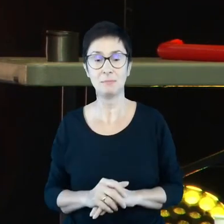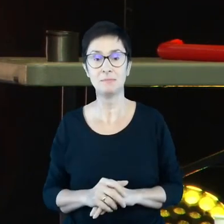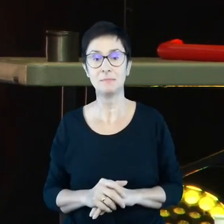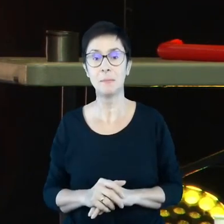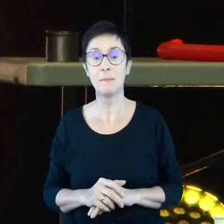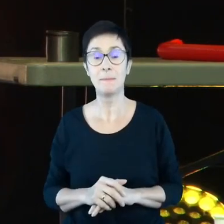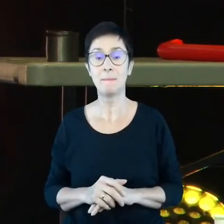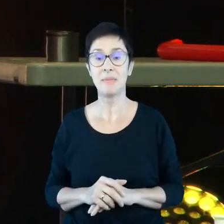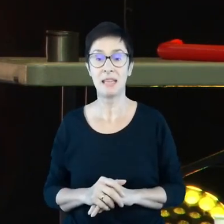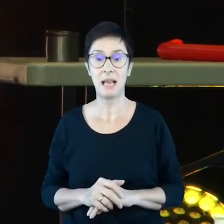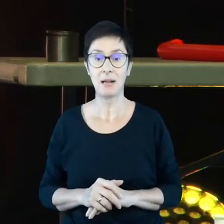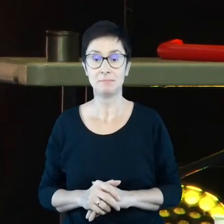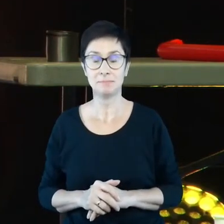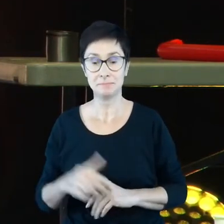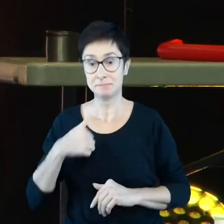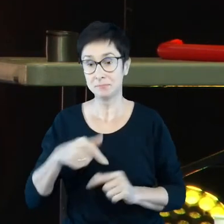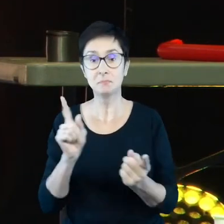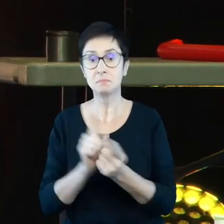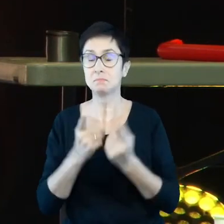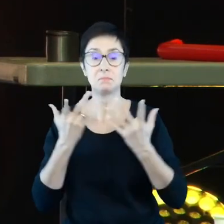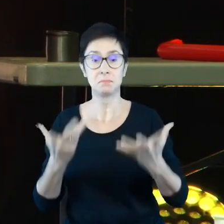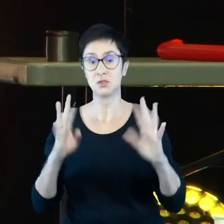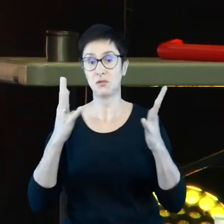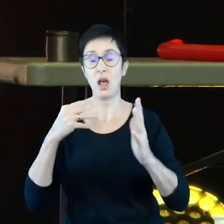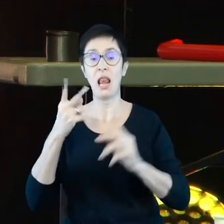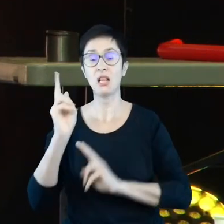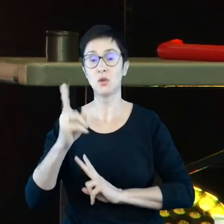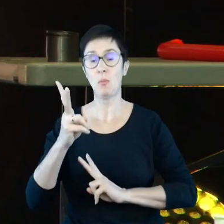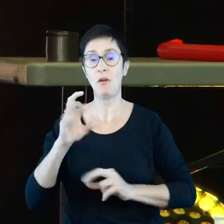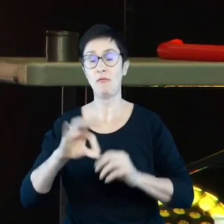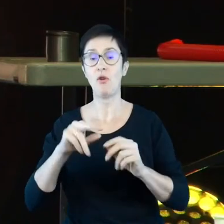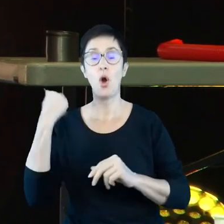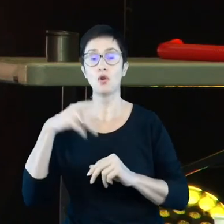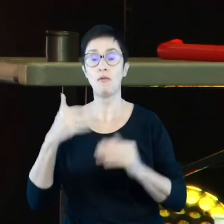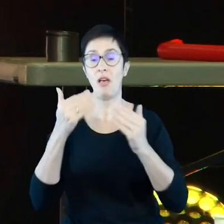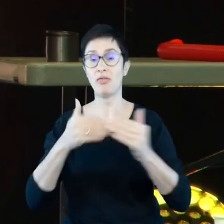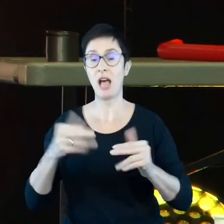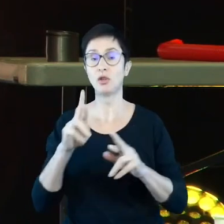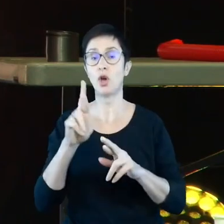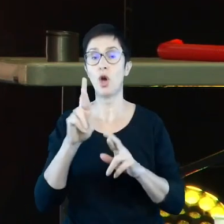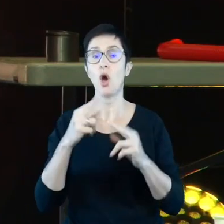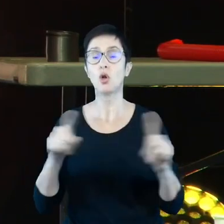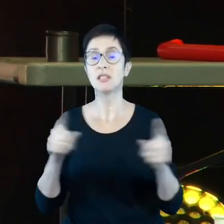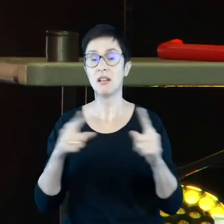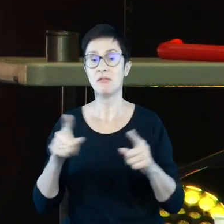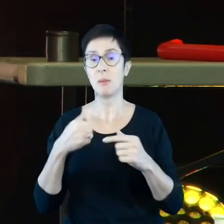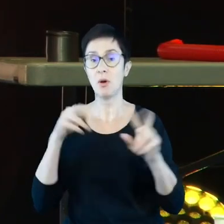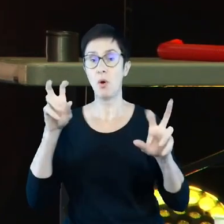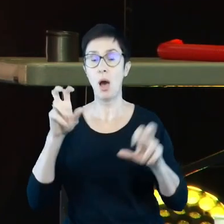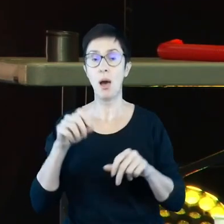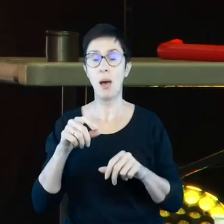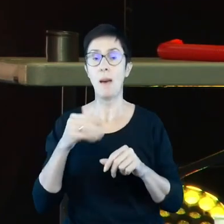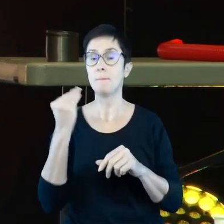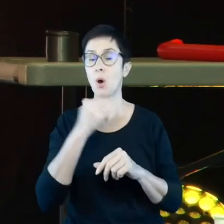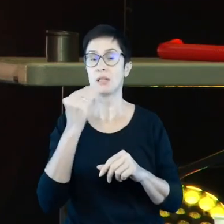Spotykamy się, ponieważ 9 listopada tego roku w Chorzowskim Teatrze Rozrywki miała miejsce premiera morskiego musicalu